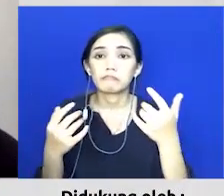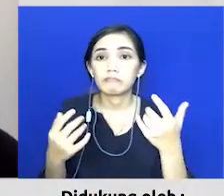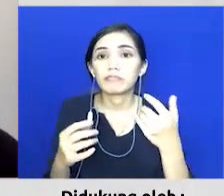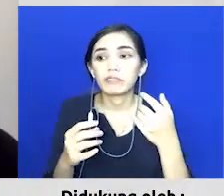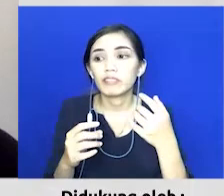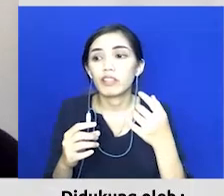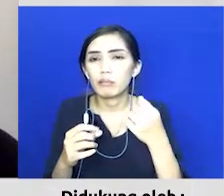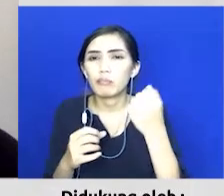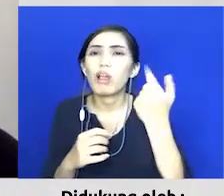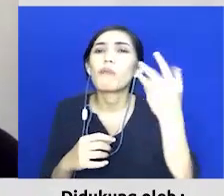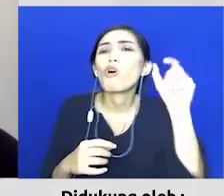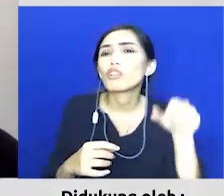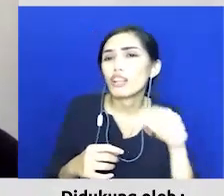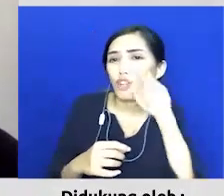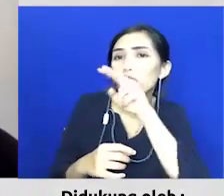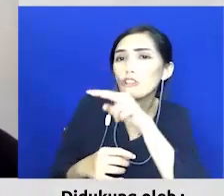nonton. Ya kan?